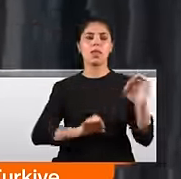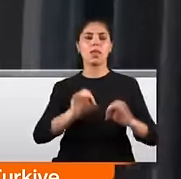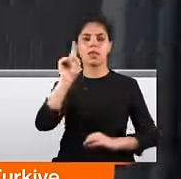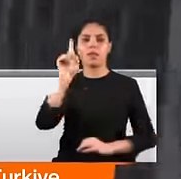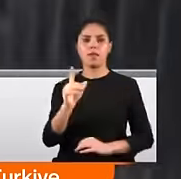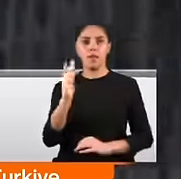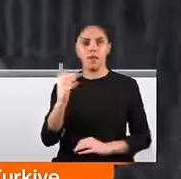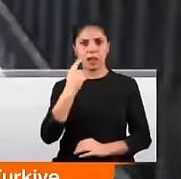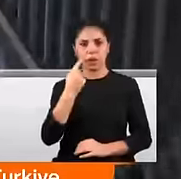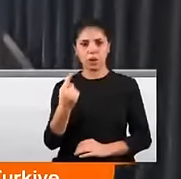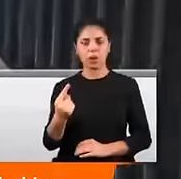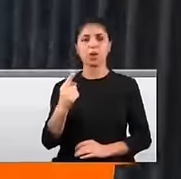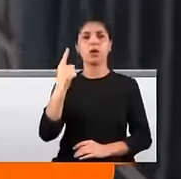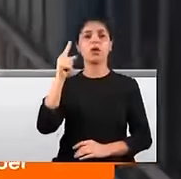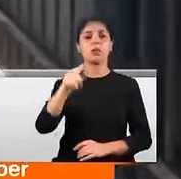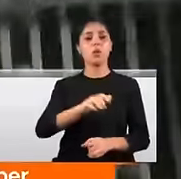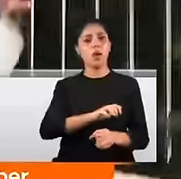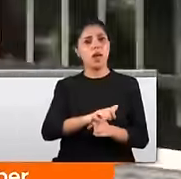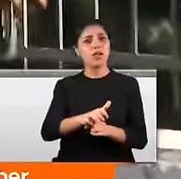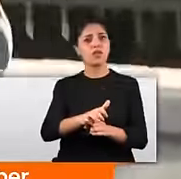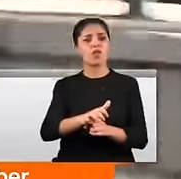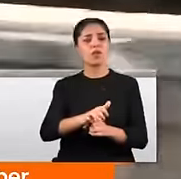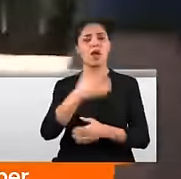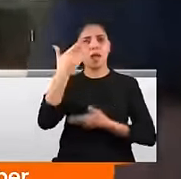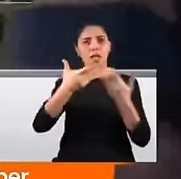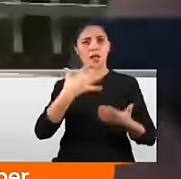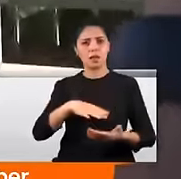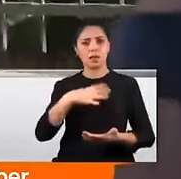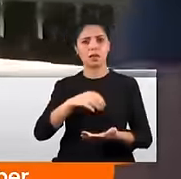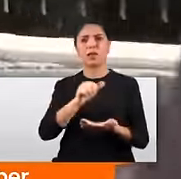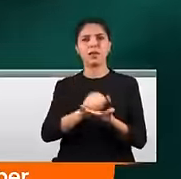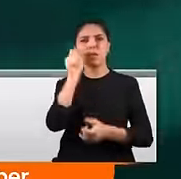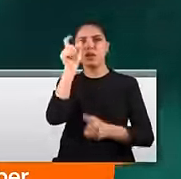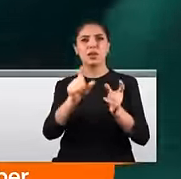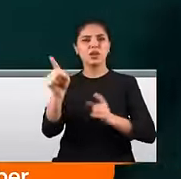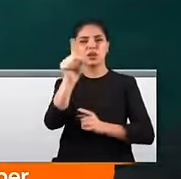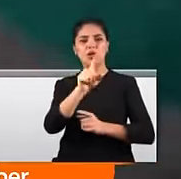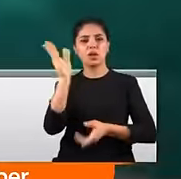İşgal ordusunun zulmünü dünyaya duyurmak isteyen diğer gazeteciler de şiddetten nasibini aldı.